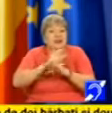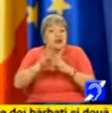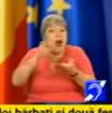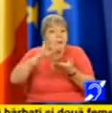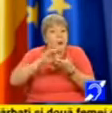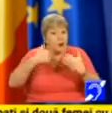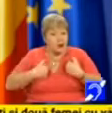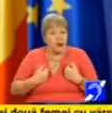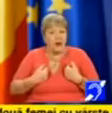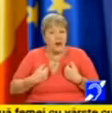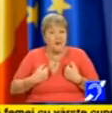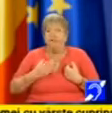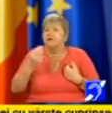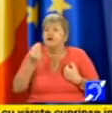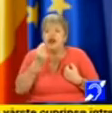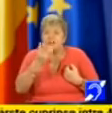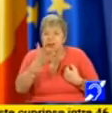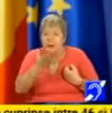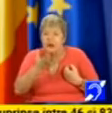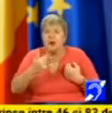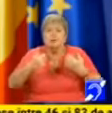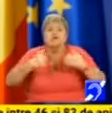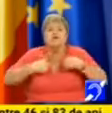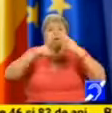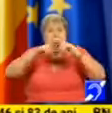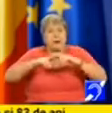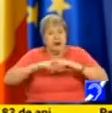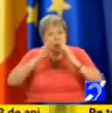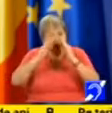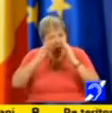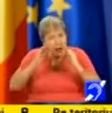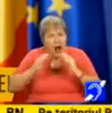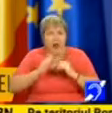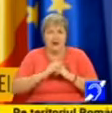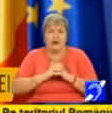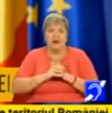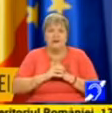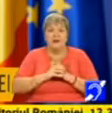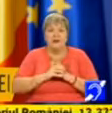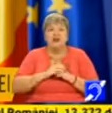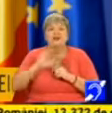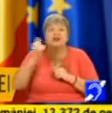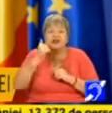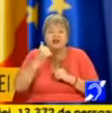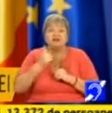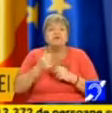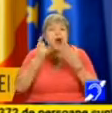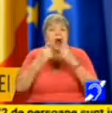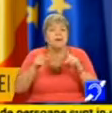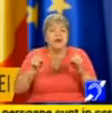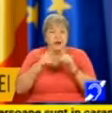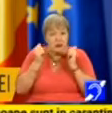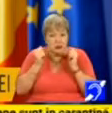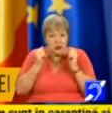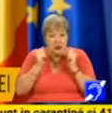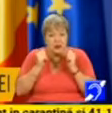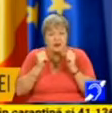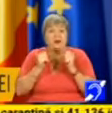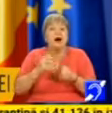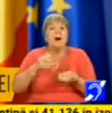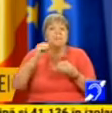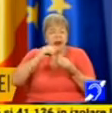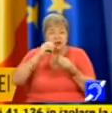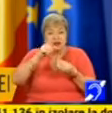în speță fiecare să stea acasă și să sărbătorim învierea